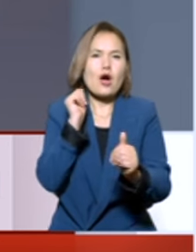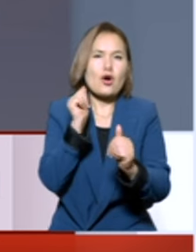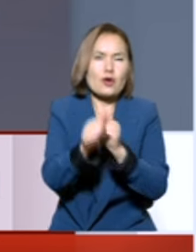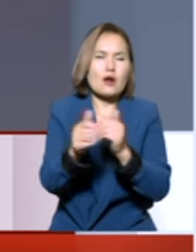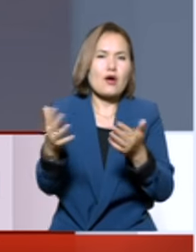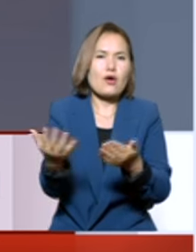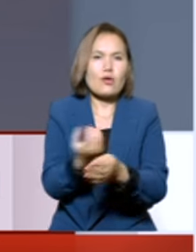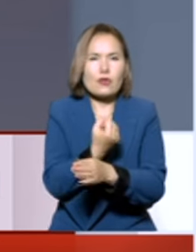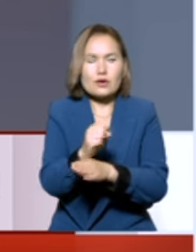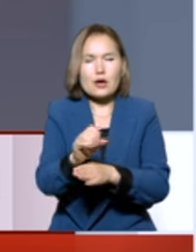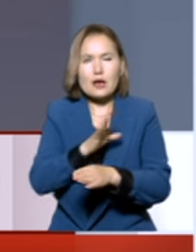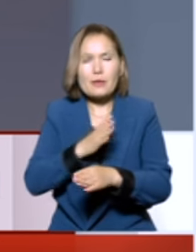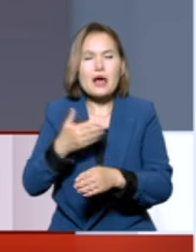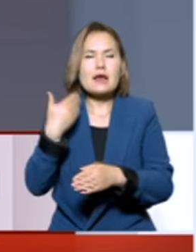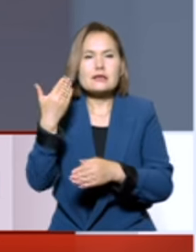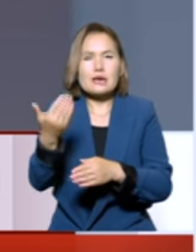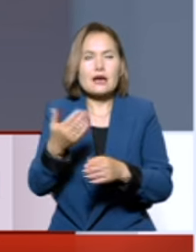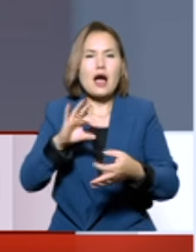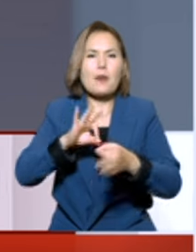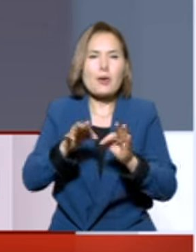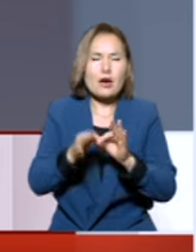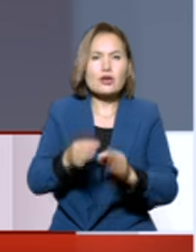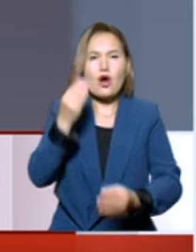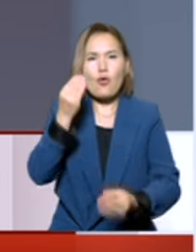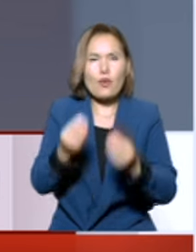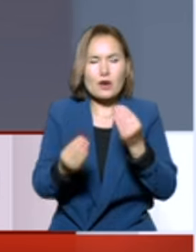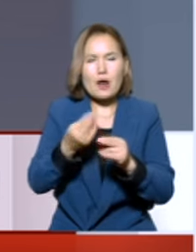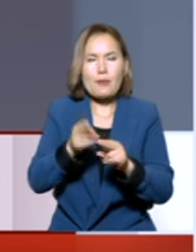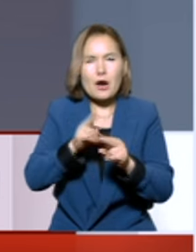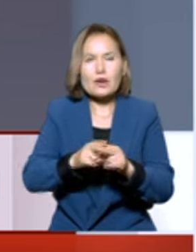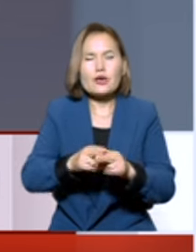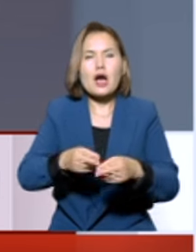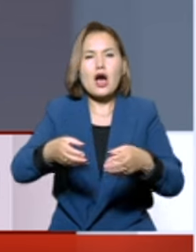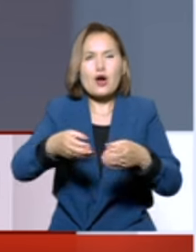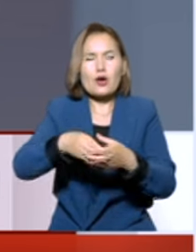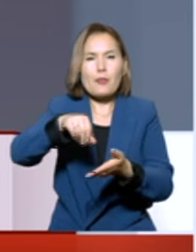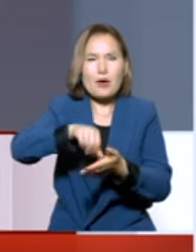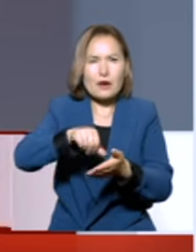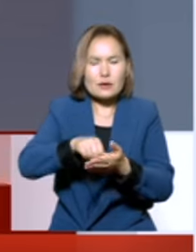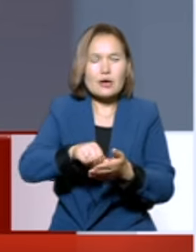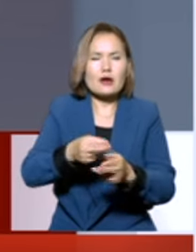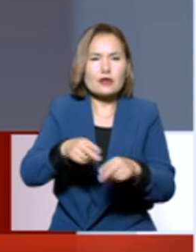көтеріліп отыр. Сіздерге олимпиада ойындарындағы жекелей сында сәттілік тілеймін.